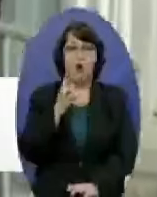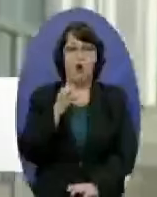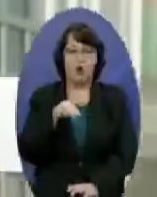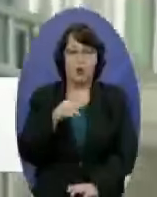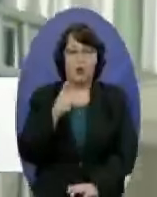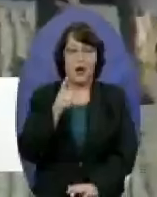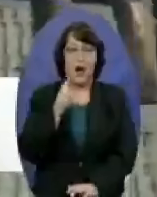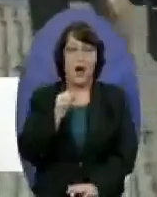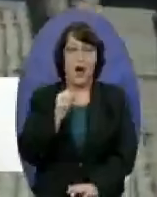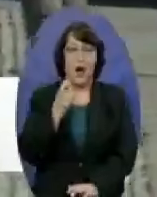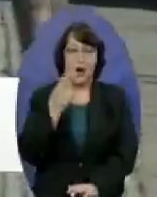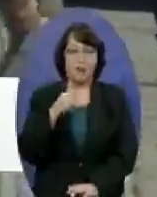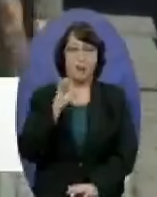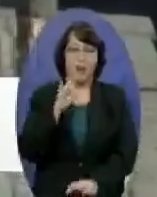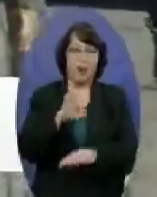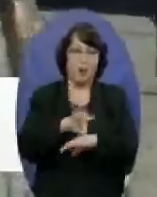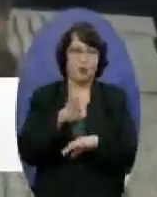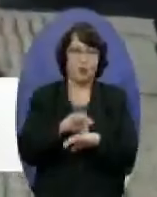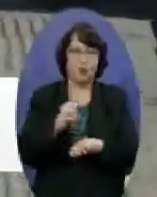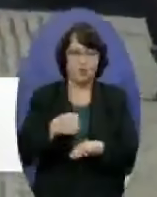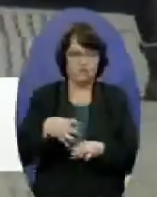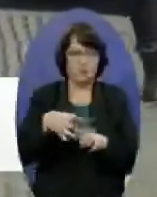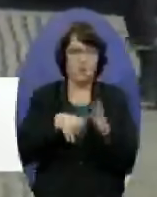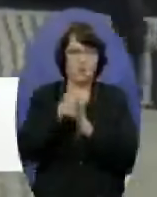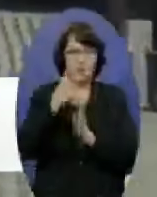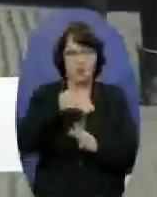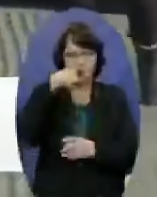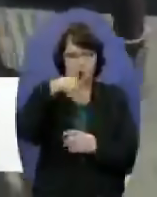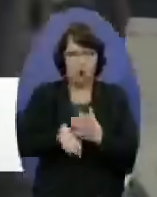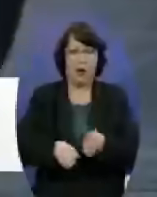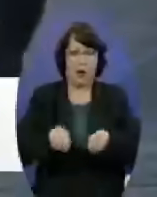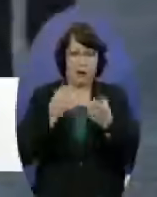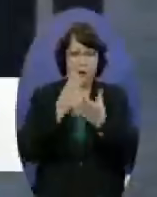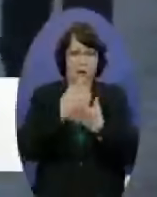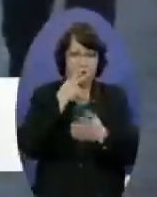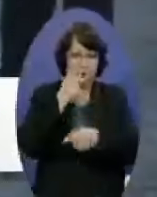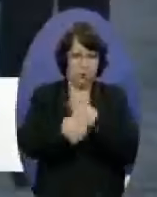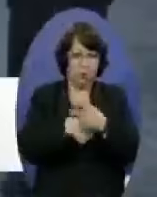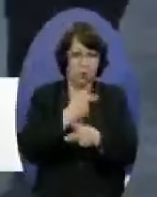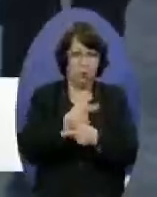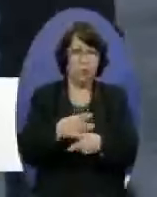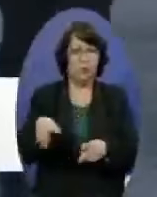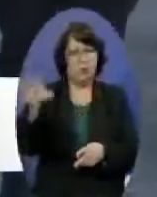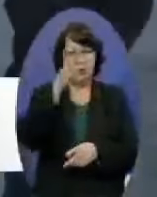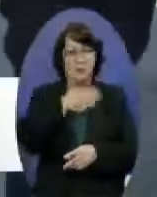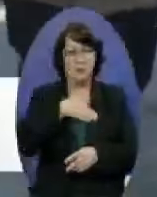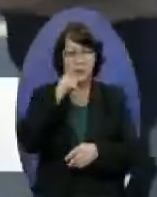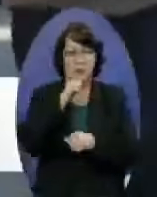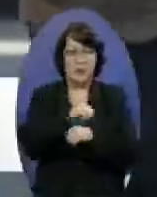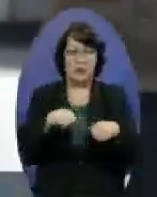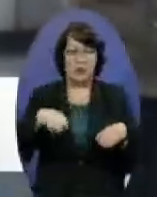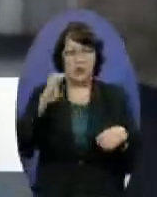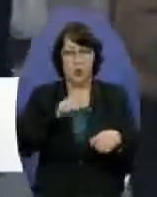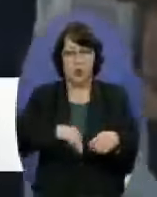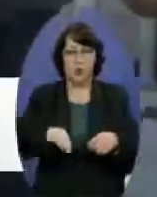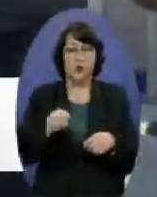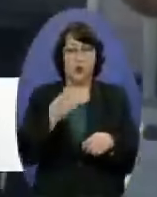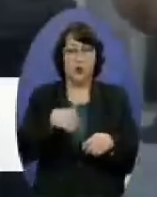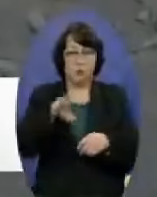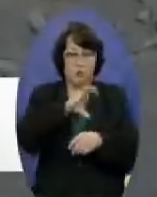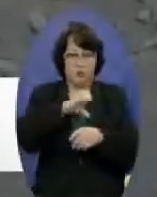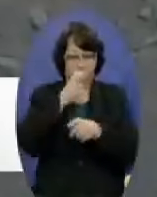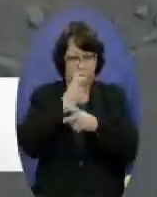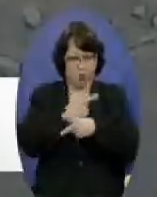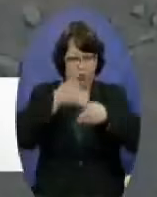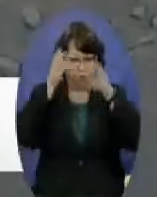бий болж идэг байна. Тиймээс тамхины хяналтын тухай хууль нь нийтийн эрүүл мэндийн төлөө хууль тогтоох дээд байгууллагаас гаргасан Монгол улсын нутаг дэвсгэрт хүчин